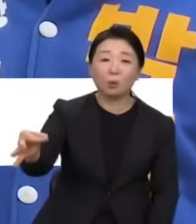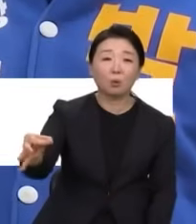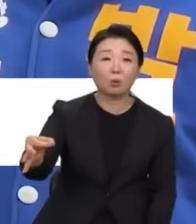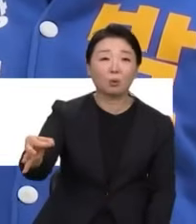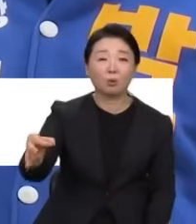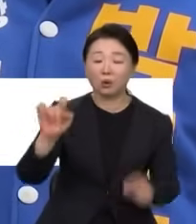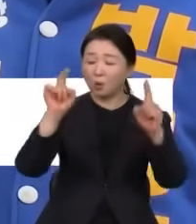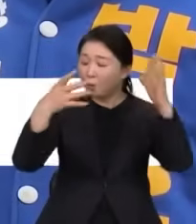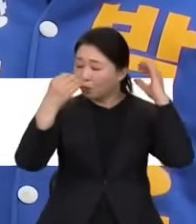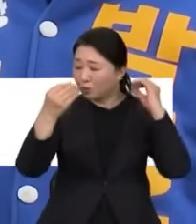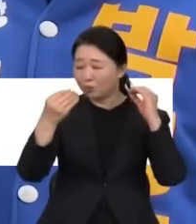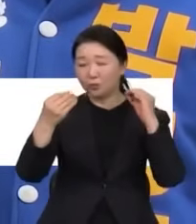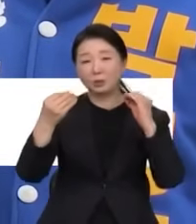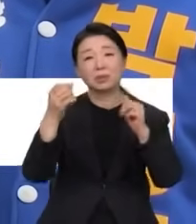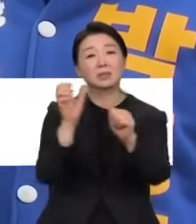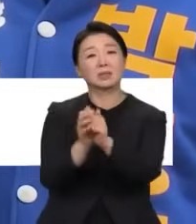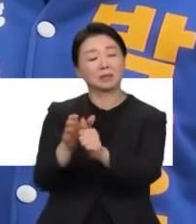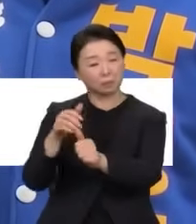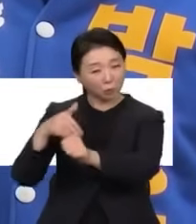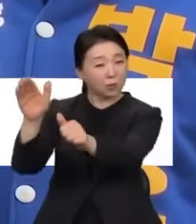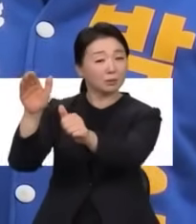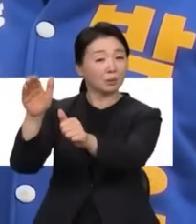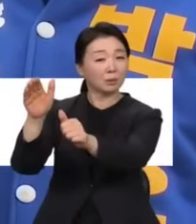대사로 보냈습니다. 저는